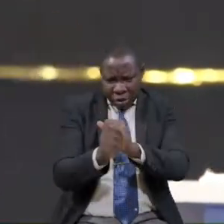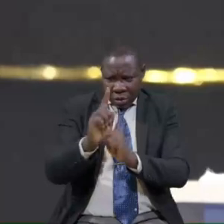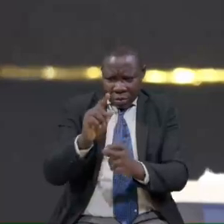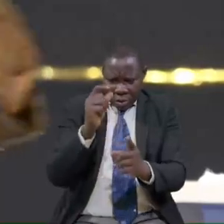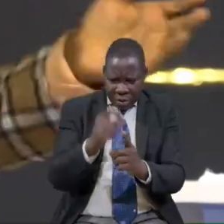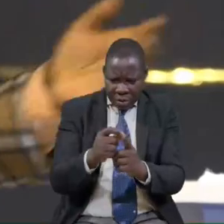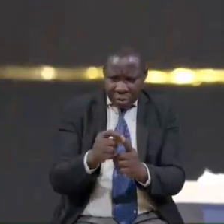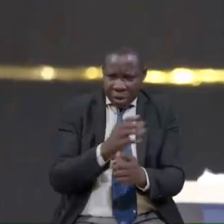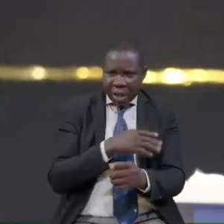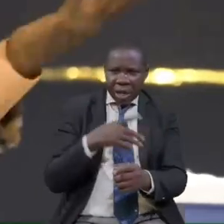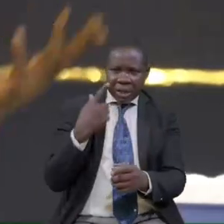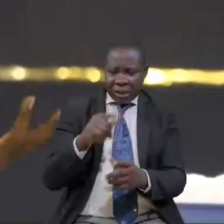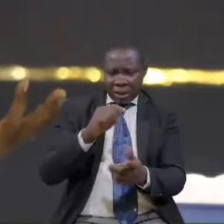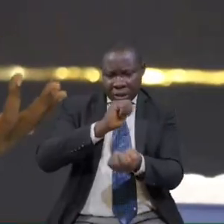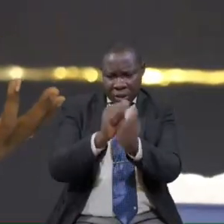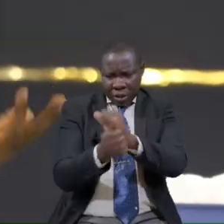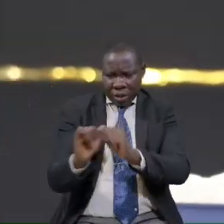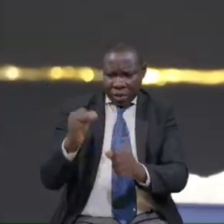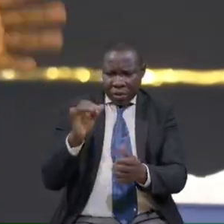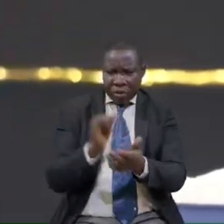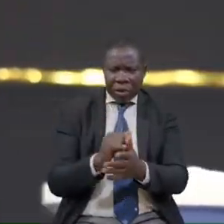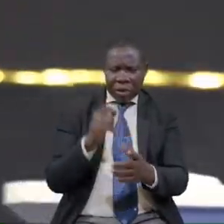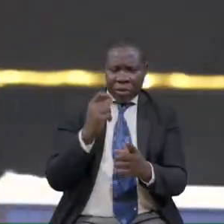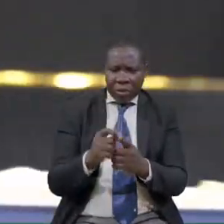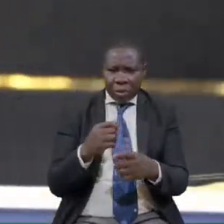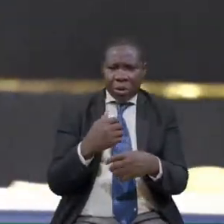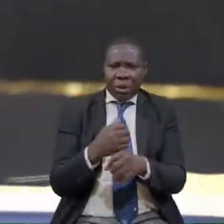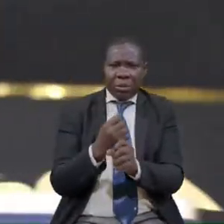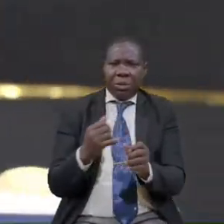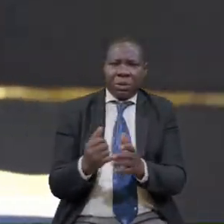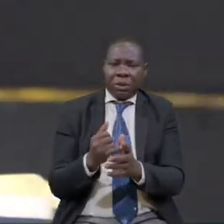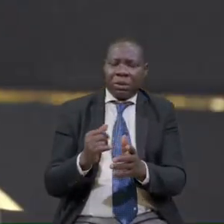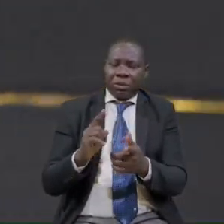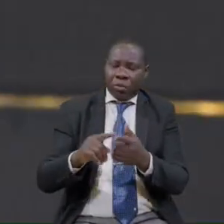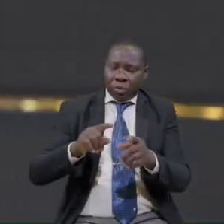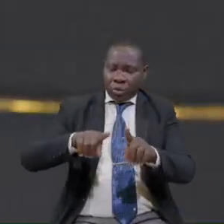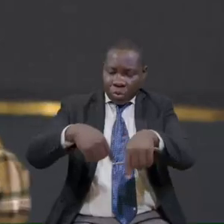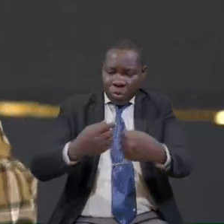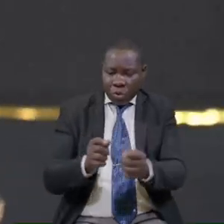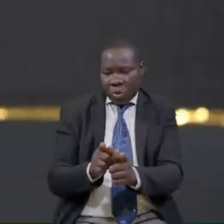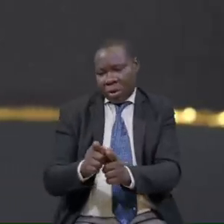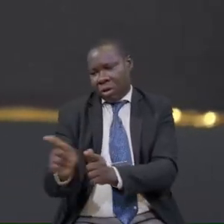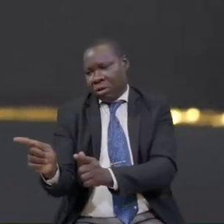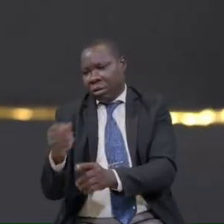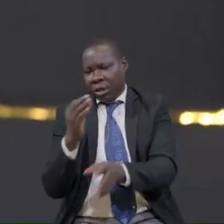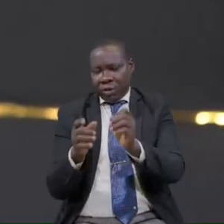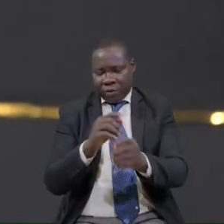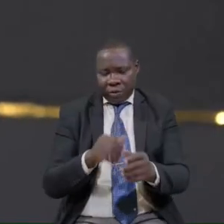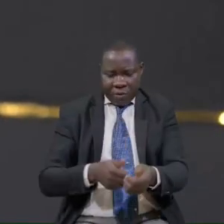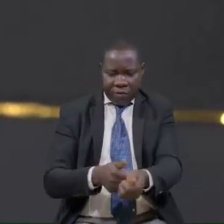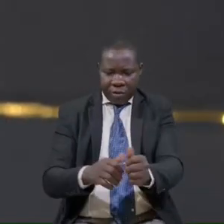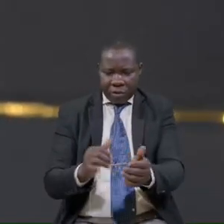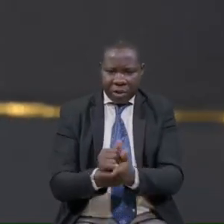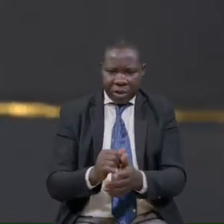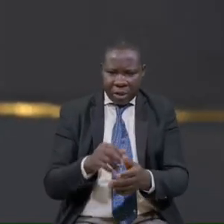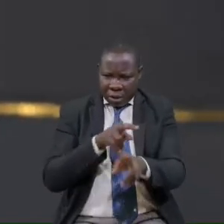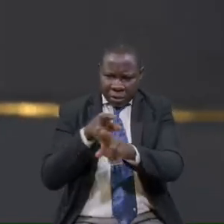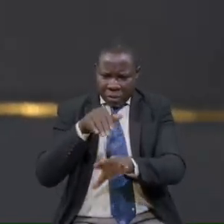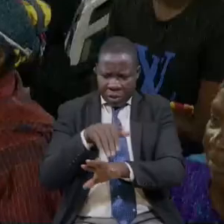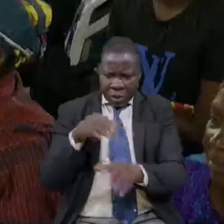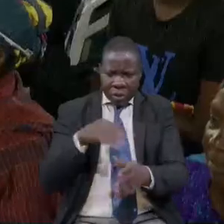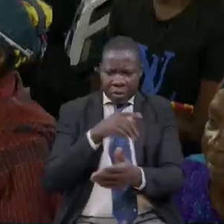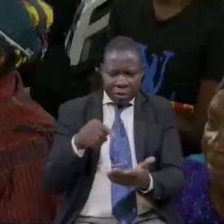vocabulaire là-bas, un mot là-bas. Ce mot changé là vous fait égarer, si vous suivez celui-là. Voyons ce verset. Voyons